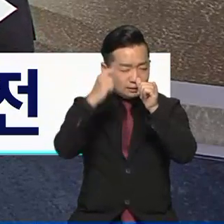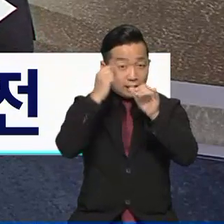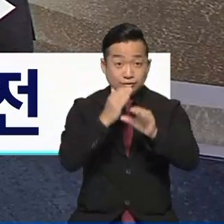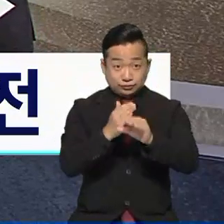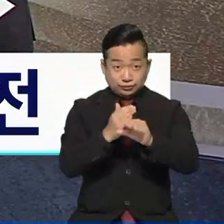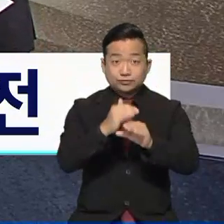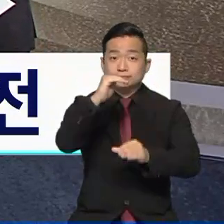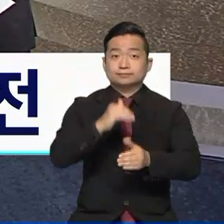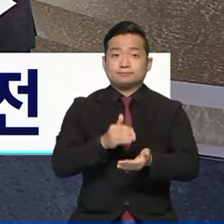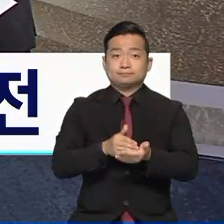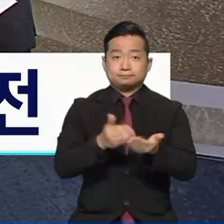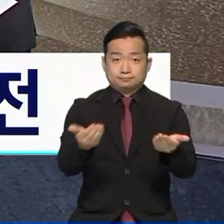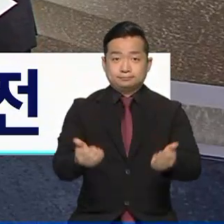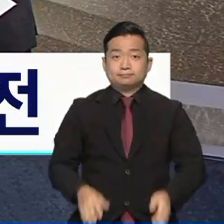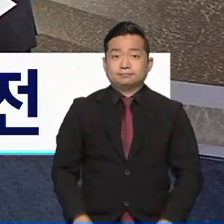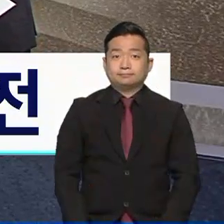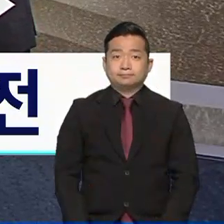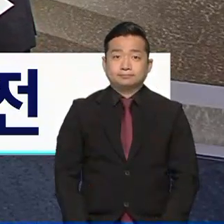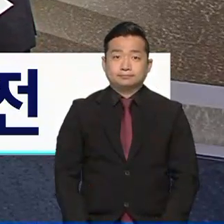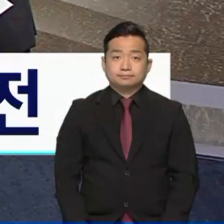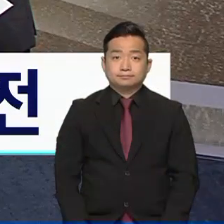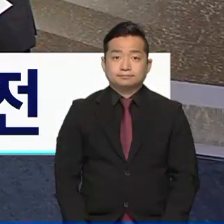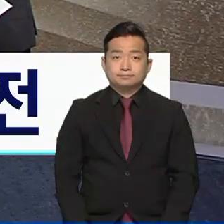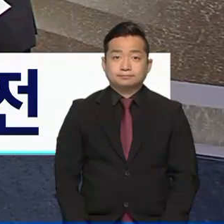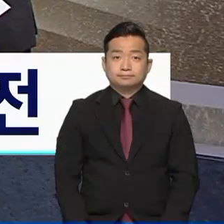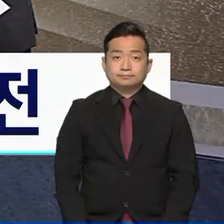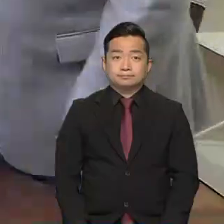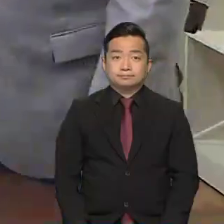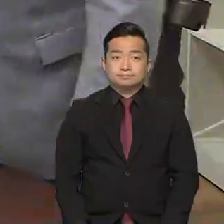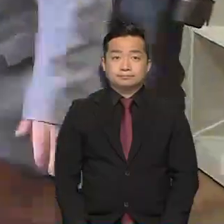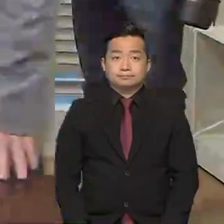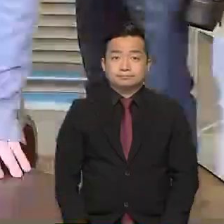있습니다. 이 내용 박찬범 기자가 취재했습니다.